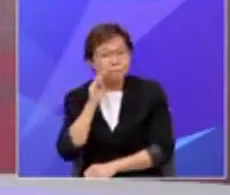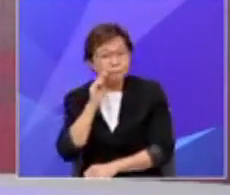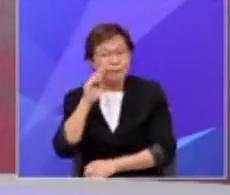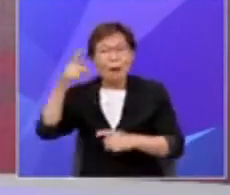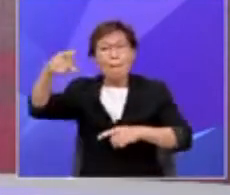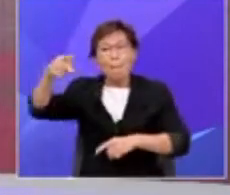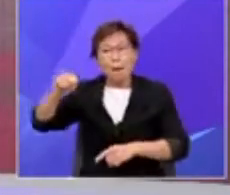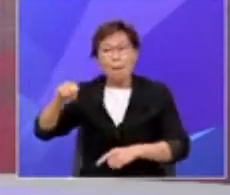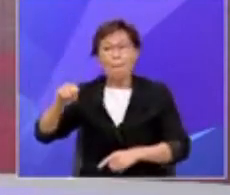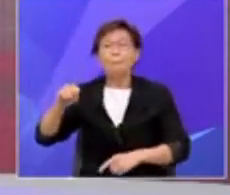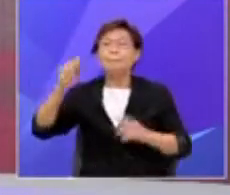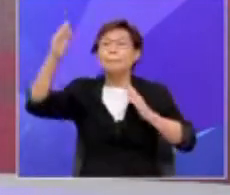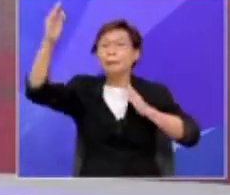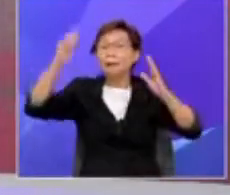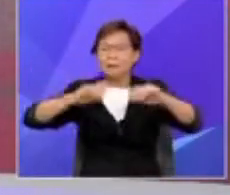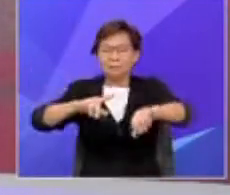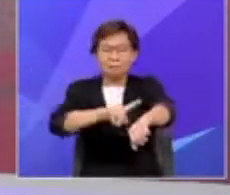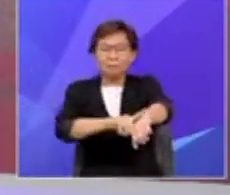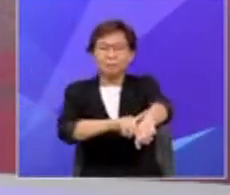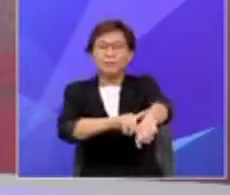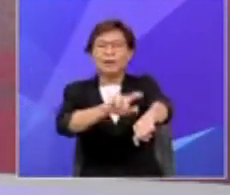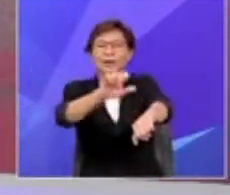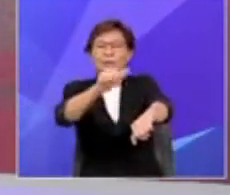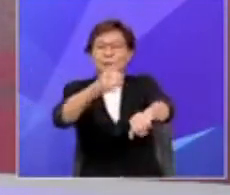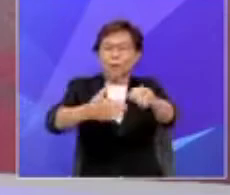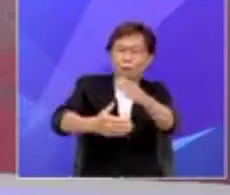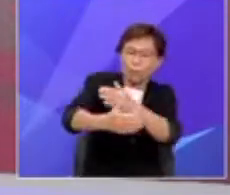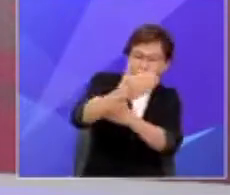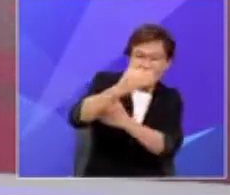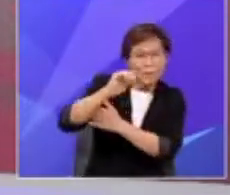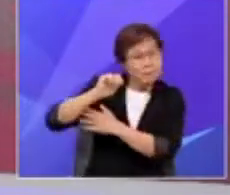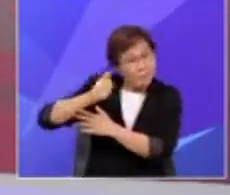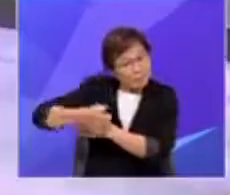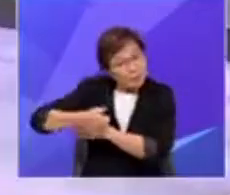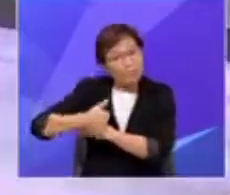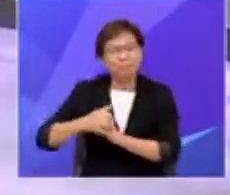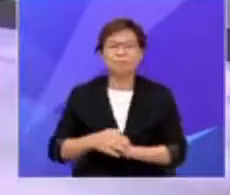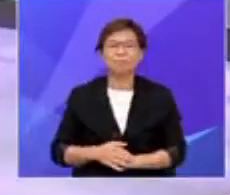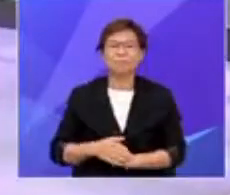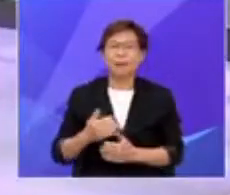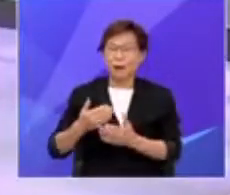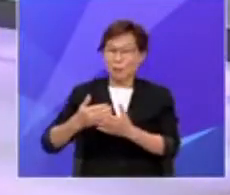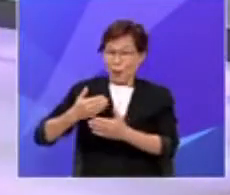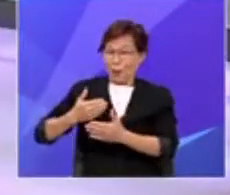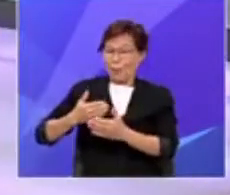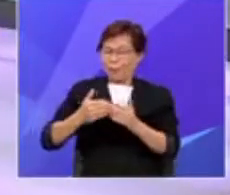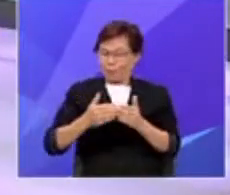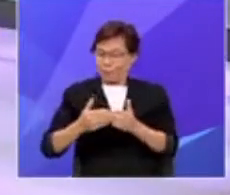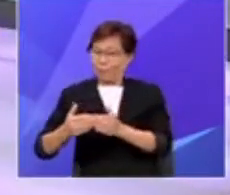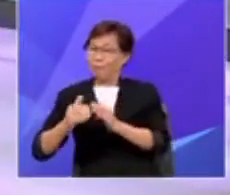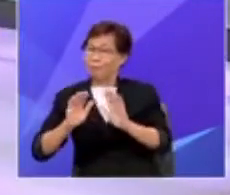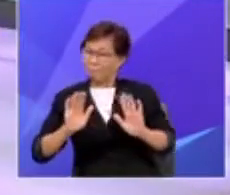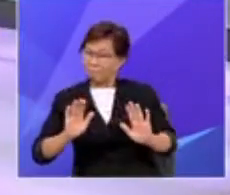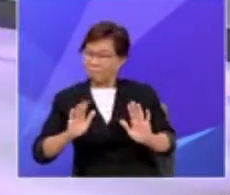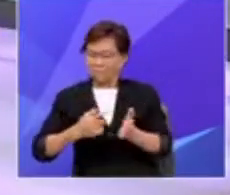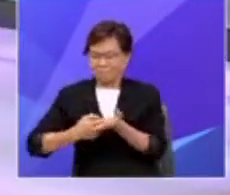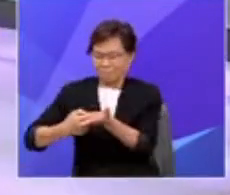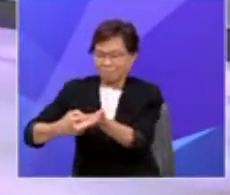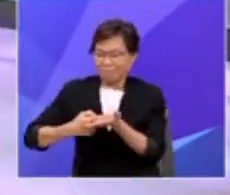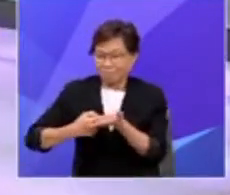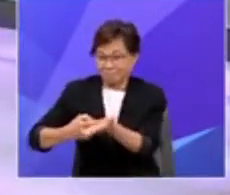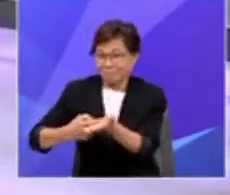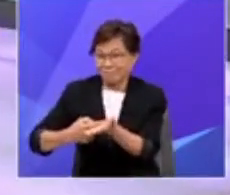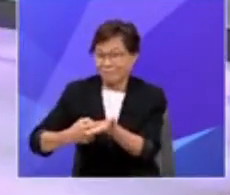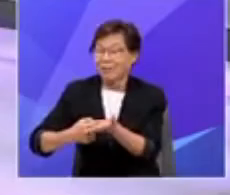Perdana Menteri kita pada kilo kilo 10.00 besok belum saya meneruskan perbincangan kita